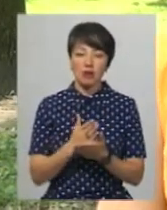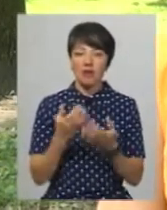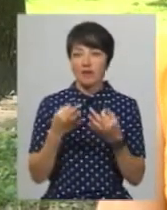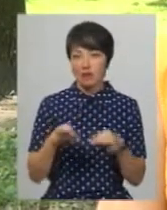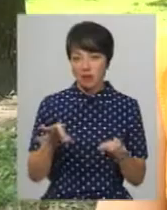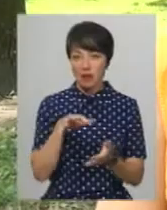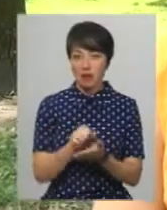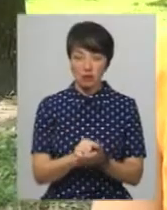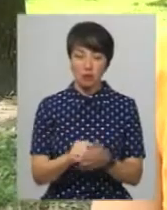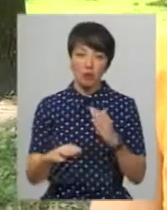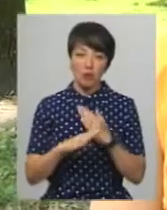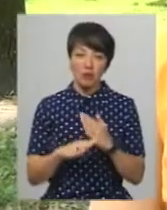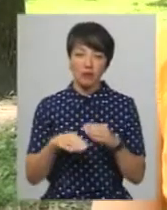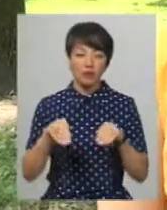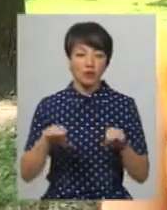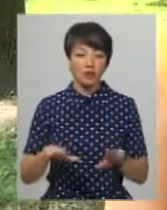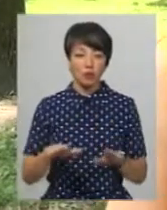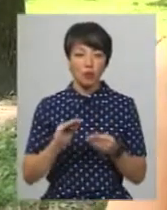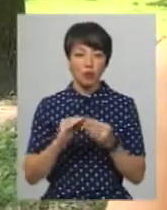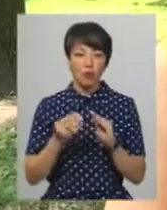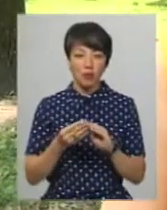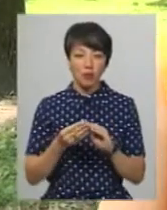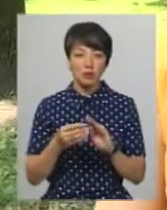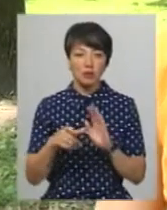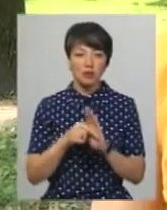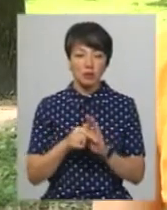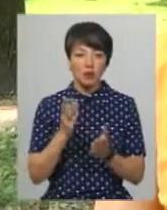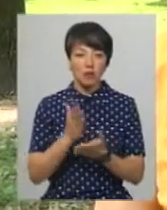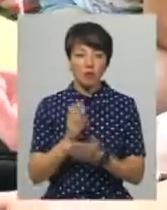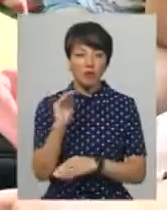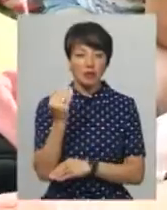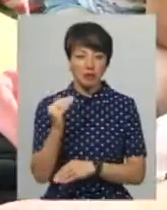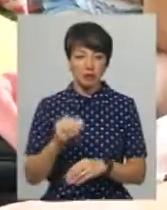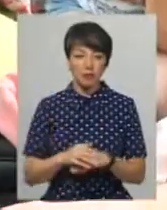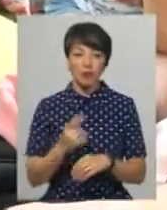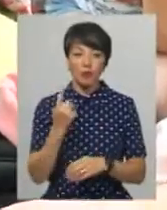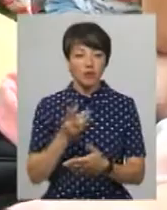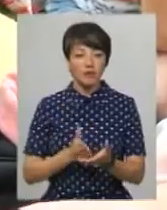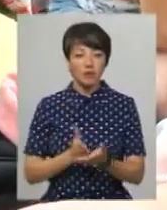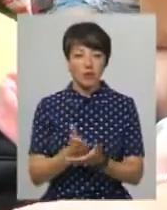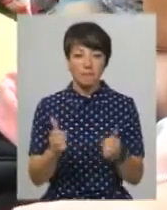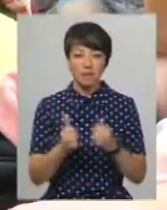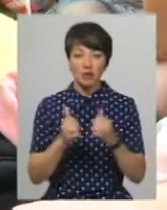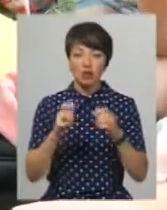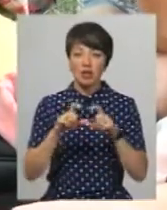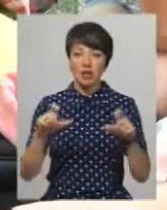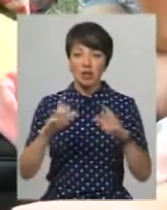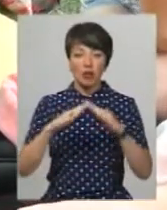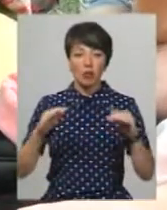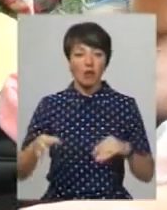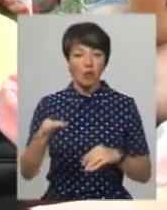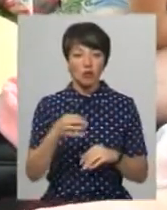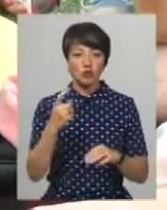І це мені допомагає, зокрема, вирішити проблему з перебуванням дитини. Один із варіантів – пришкільні табори. В області цьогоріч